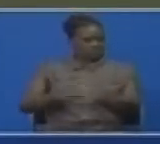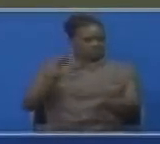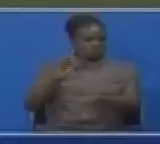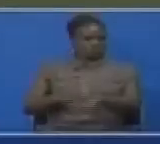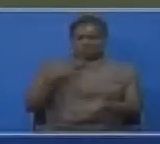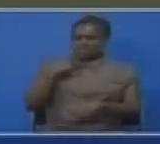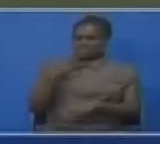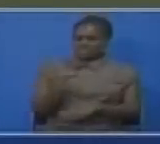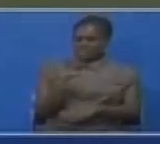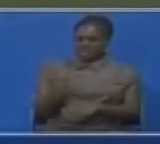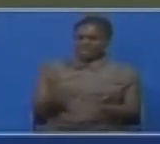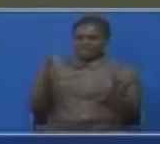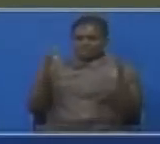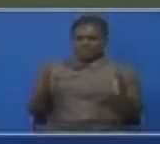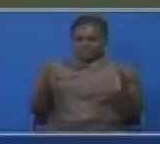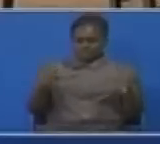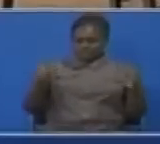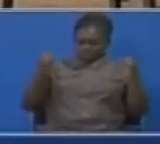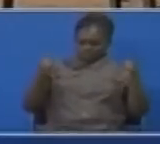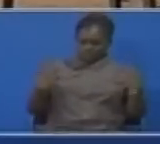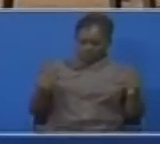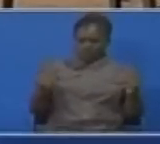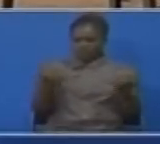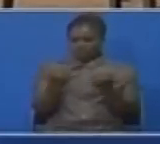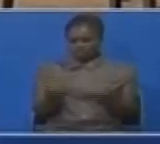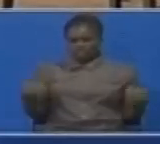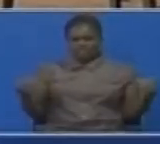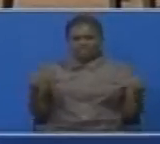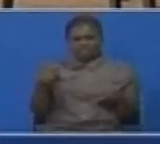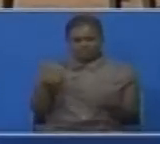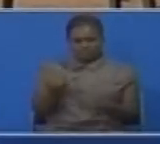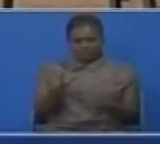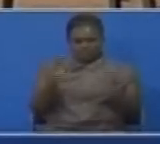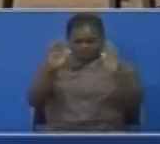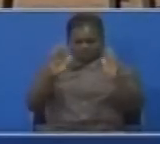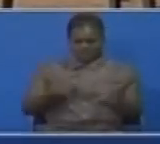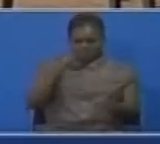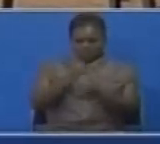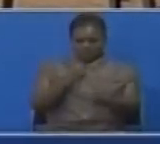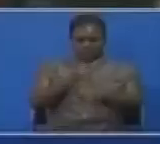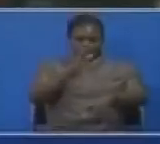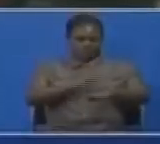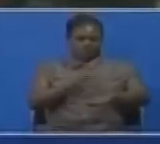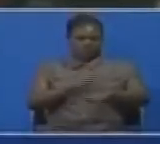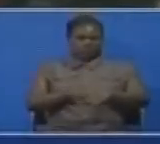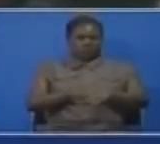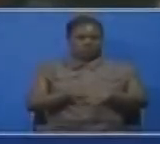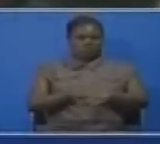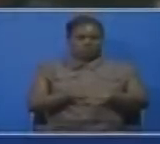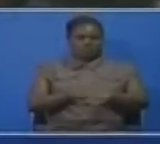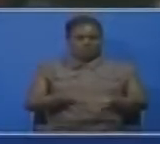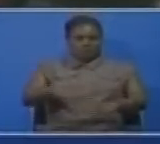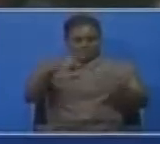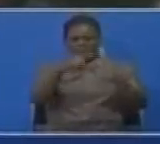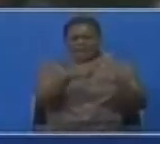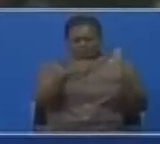akisisitiza kwamba umeongeza pakubwa ujasiri wa watahiniwa ambao huwa kigezo muhimu katika matokeo mema ya wanafunzi. Masharti